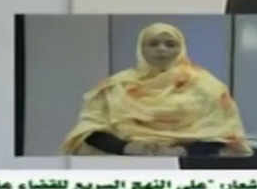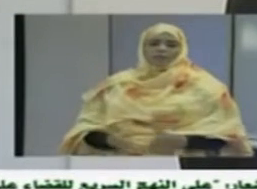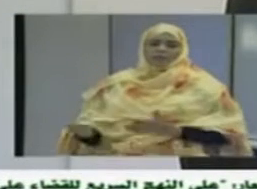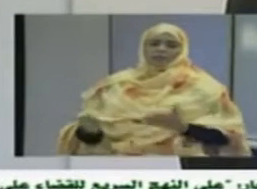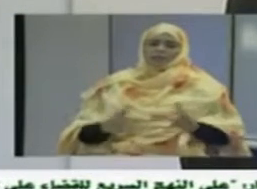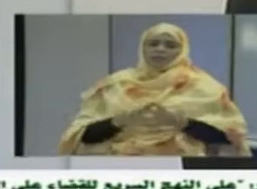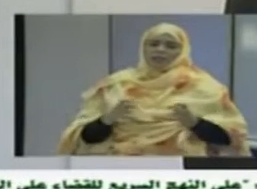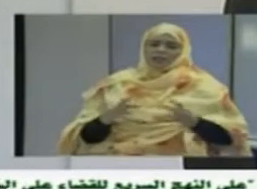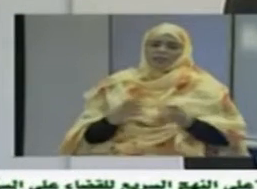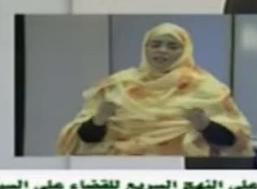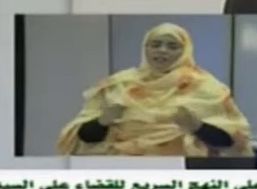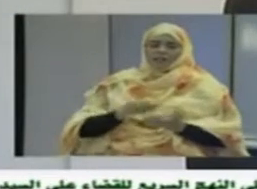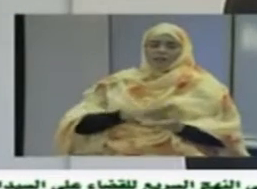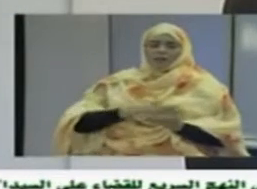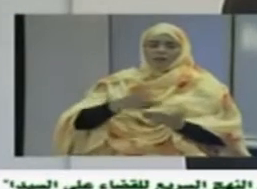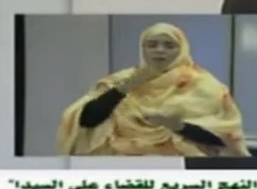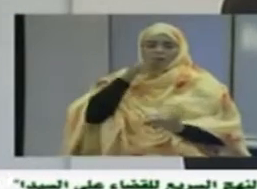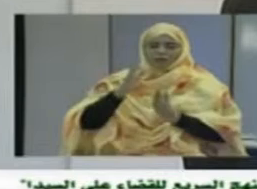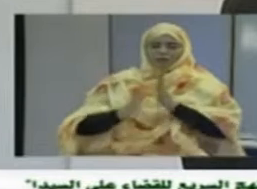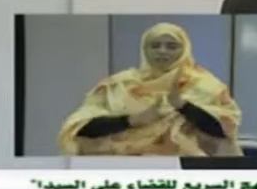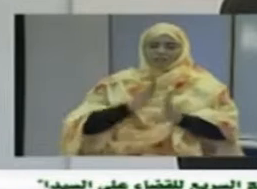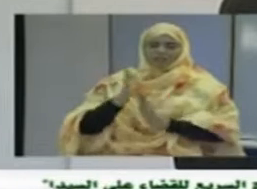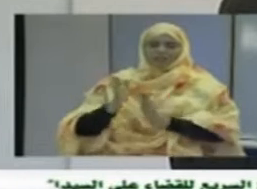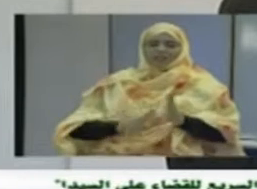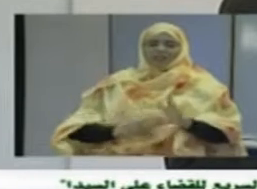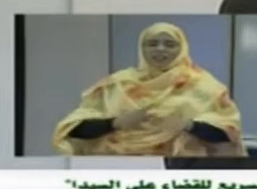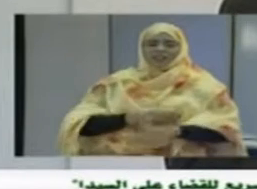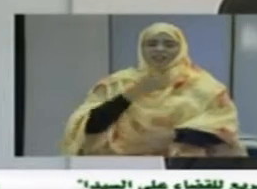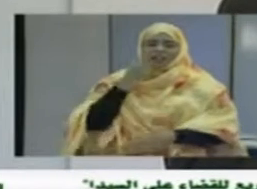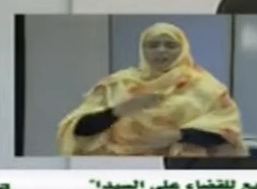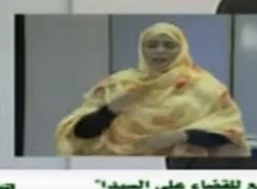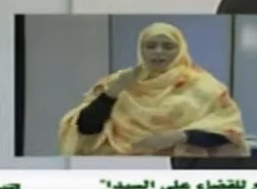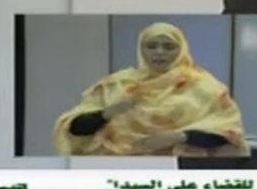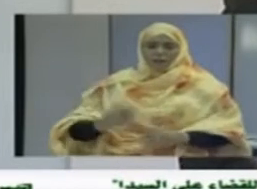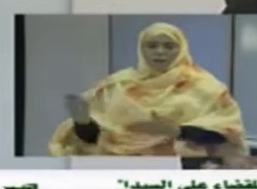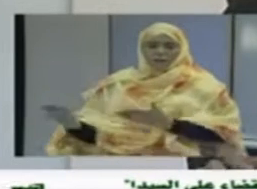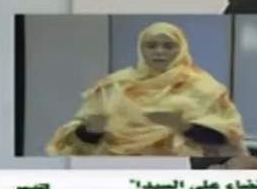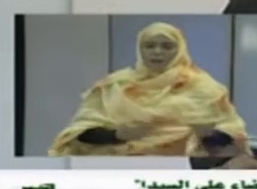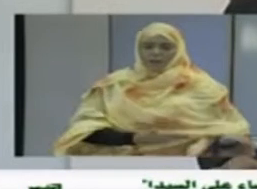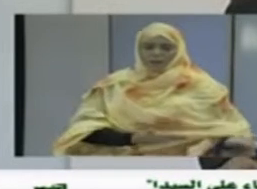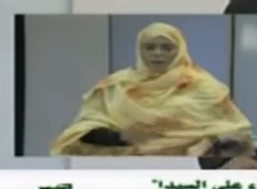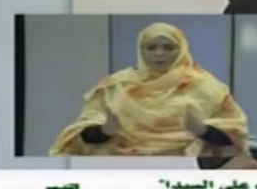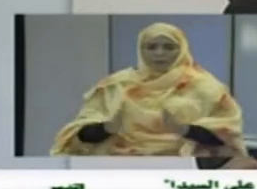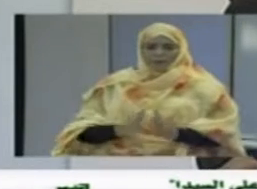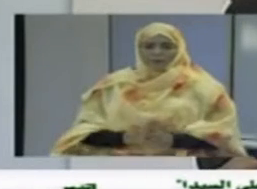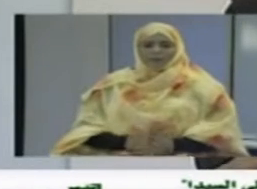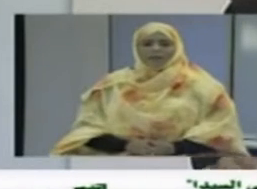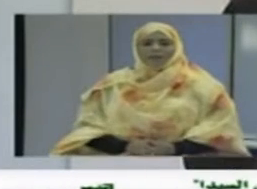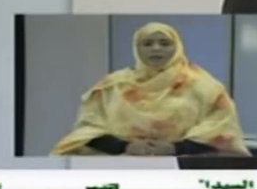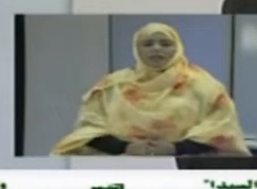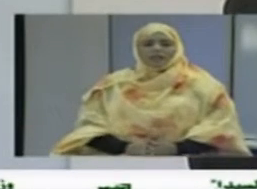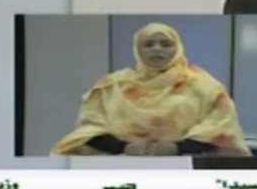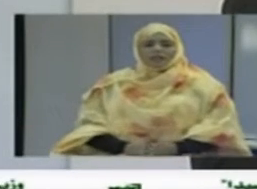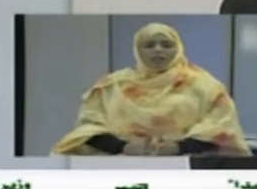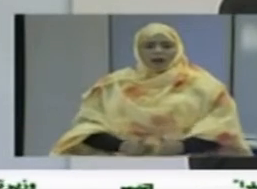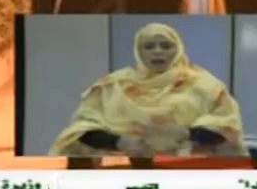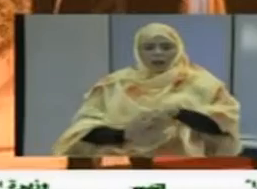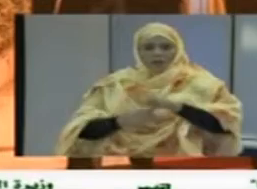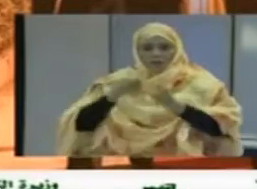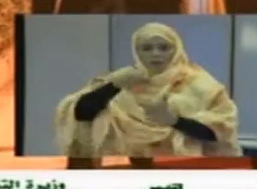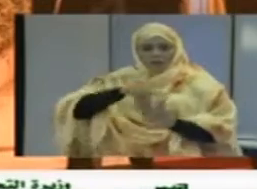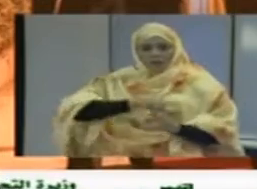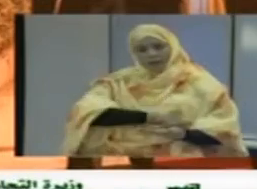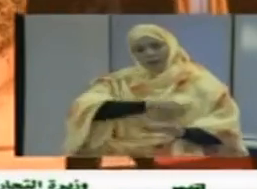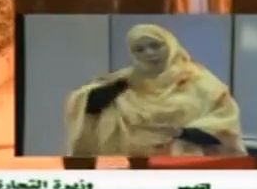أهلا بكم إلى تفاصيل هذه النشرة التي تصحبني فيها بلغة الإشارة زميلتي أسماء منت عثمان. غادر رئيس الجمهورية